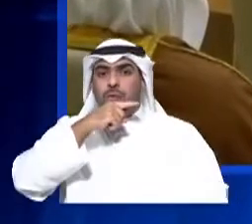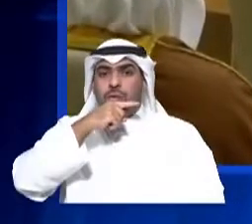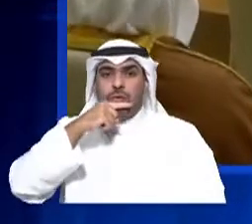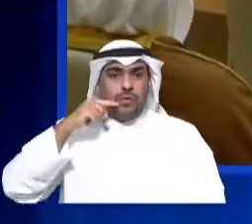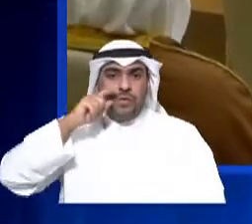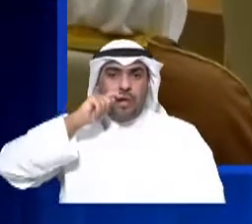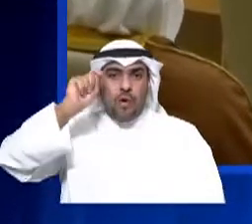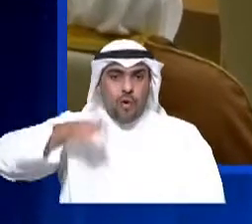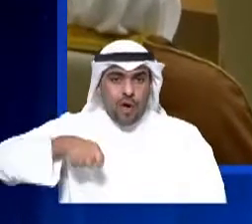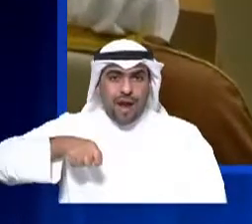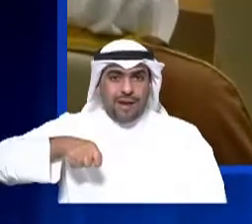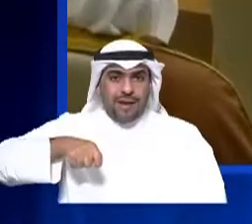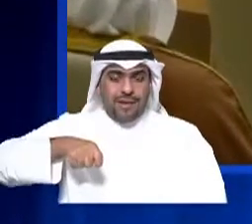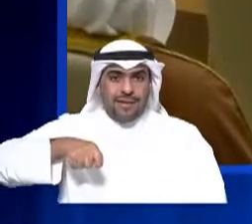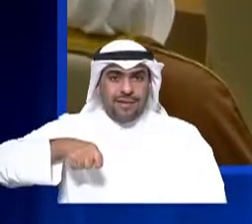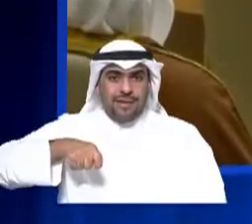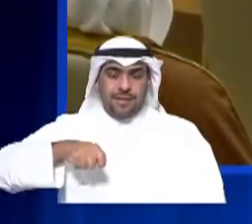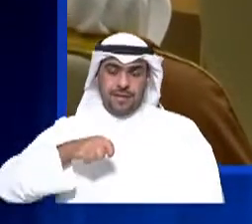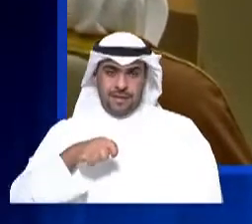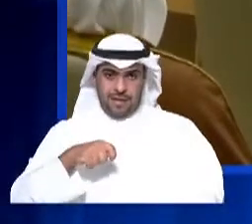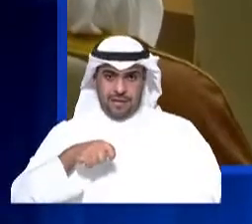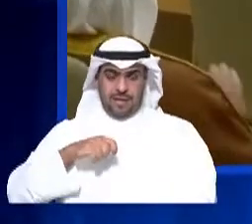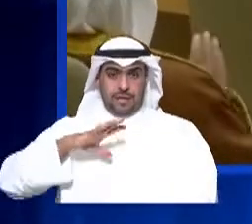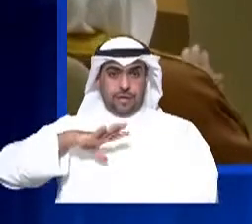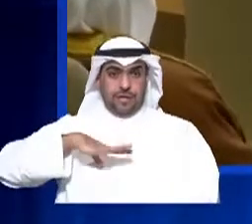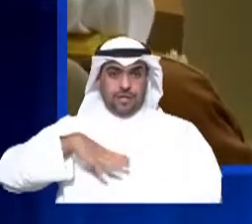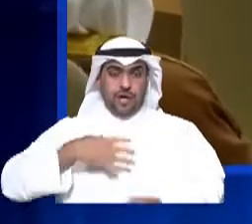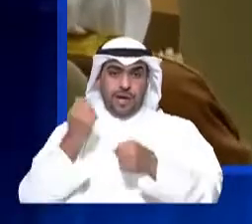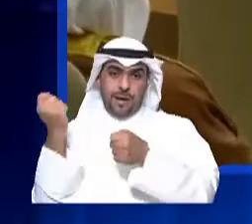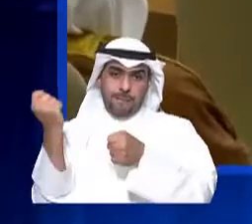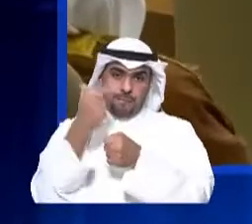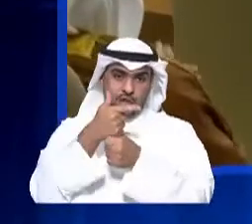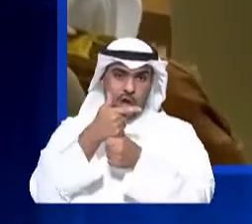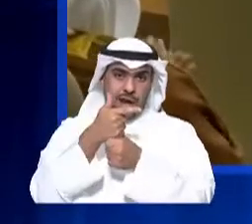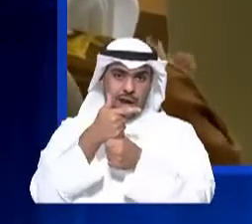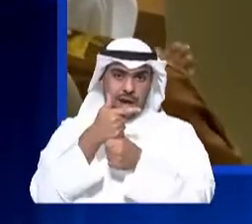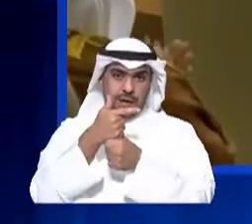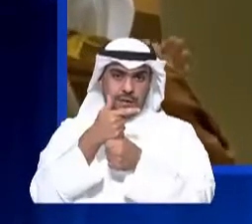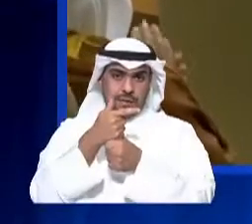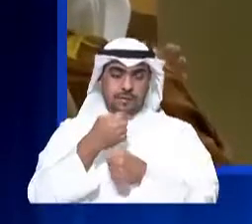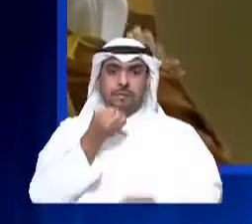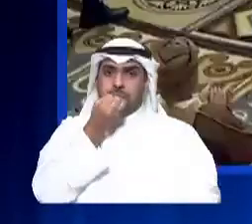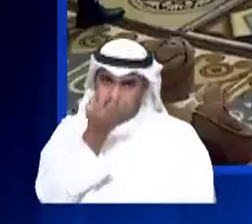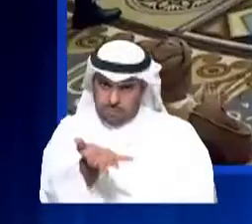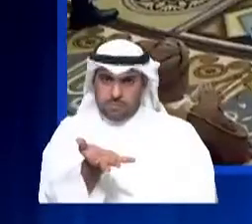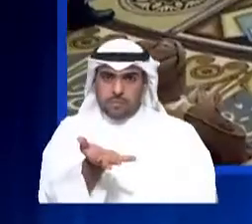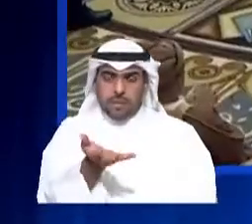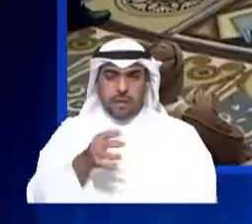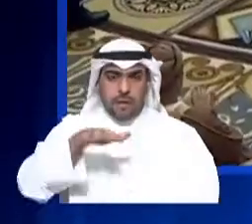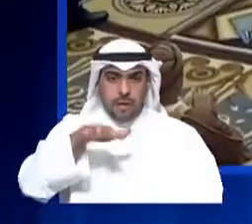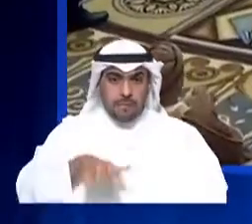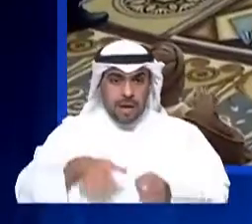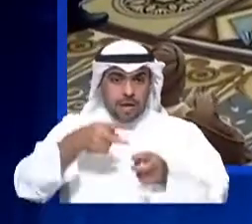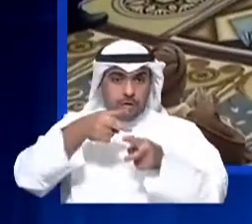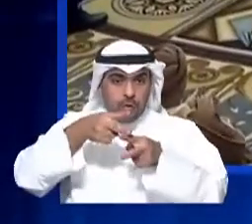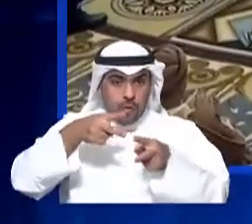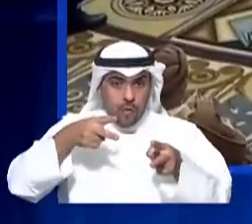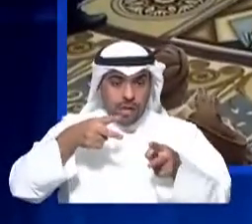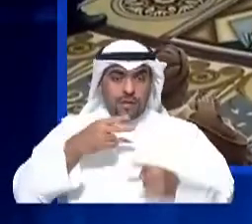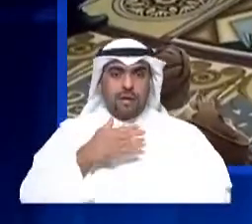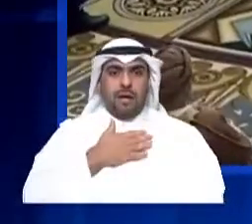الأوكرانية. هنا ركز سموه على أن الكويت ملتزمة بمبادئ الأمم المتحدة بعدم